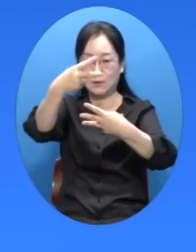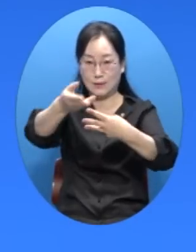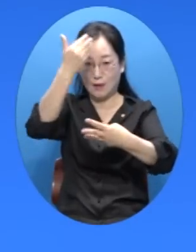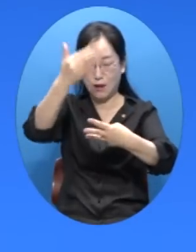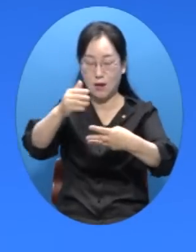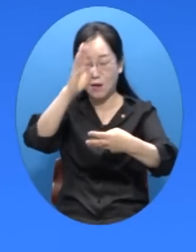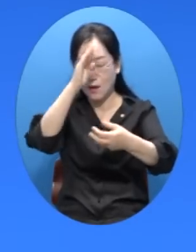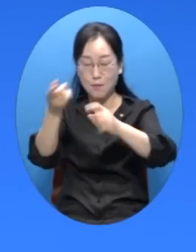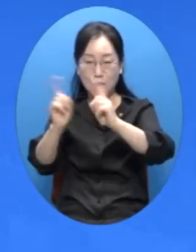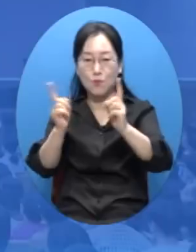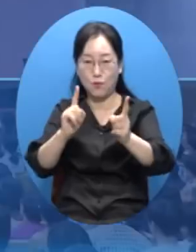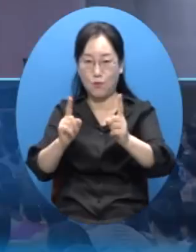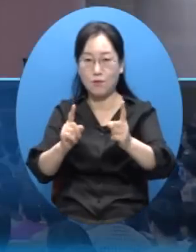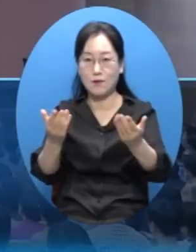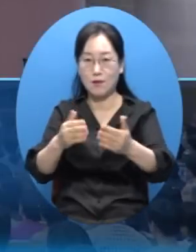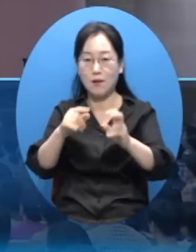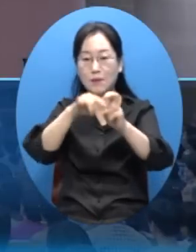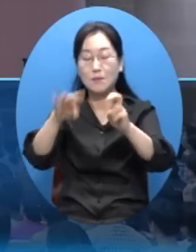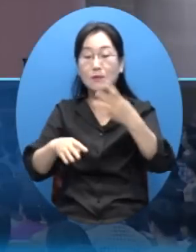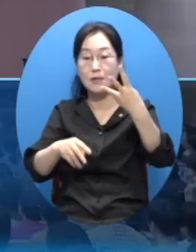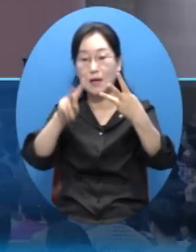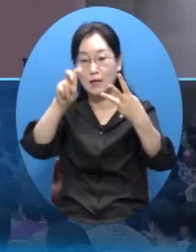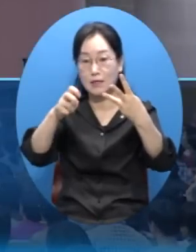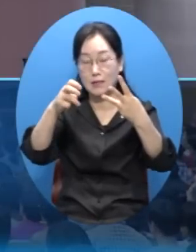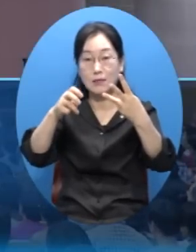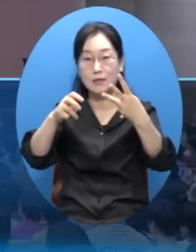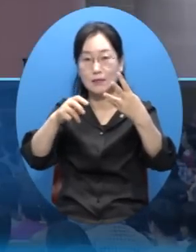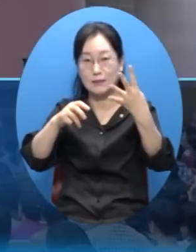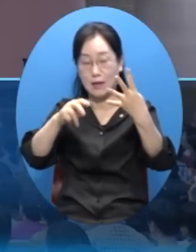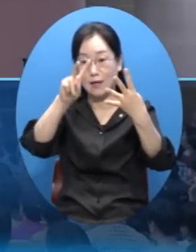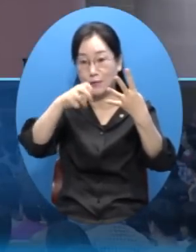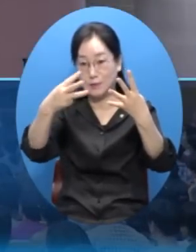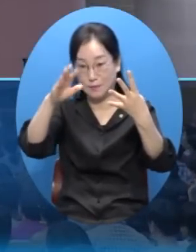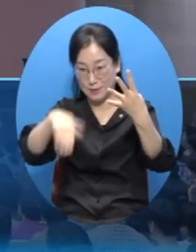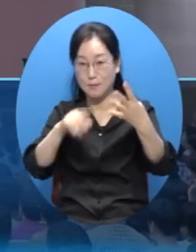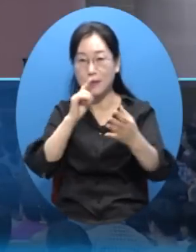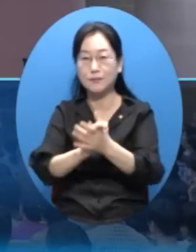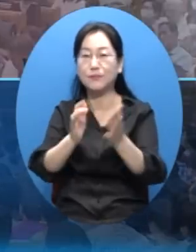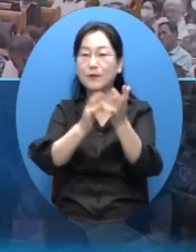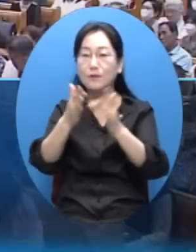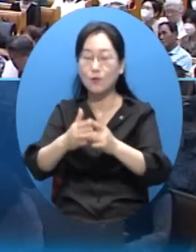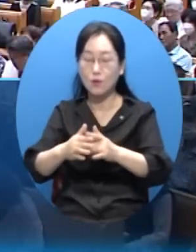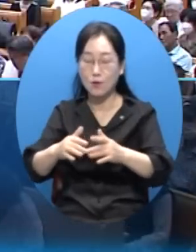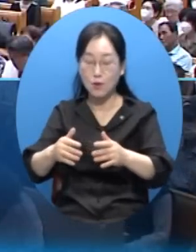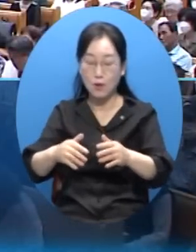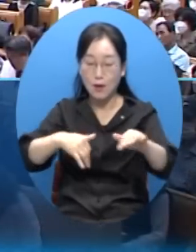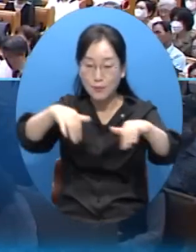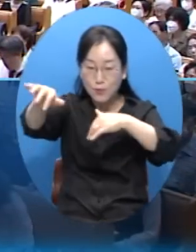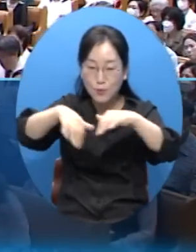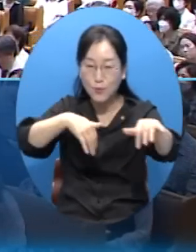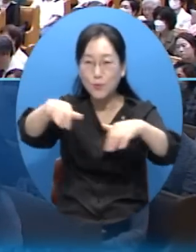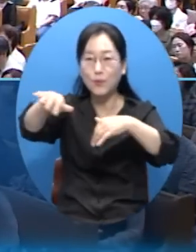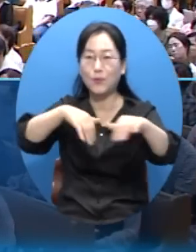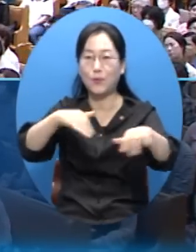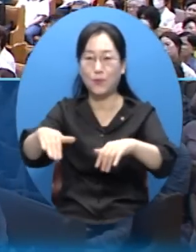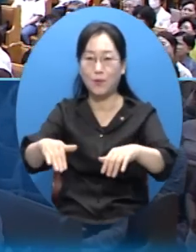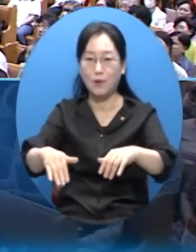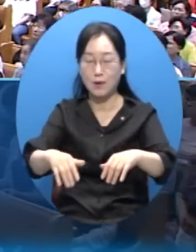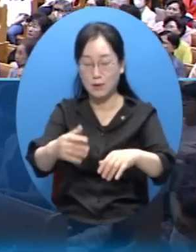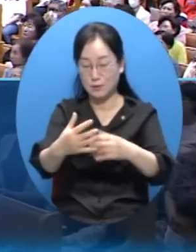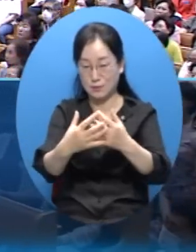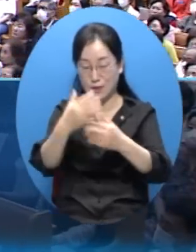사역이었습니다. 마태복음 4장 23절 24절은 이와 같이 말씀하고 있습니다. 예수께서 온 갈릴리에 두루다니사 그들의